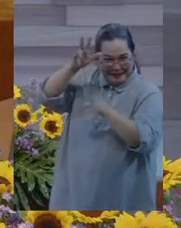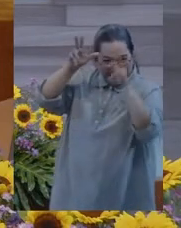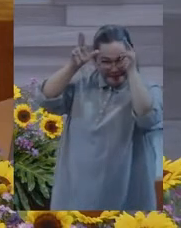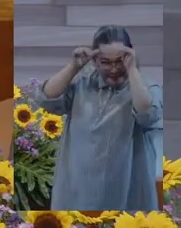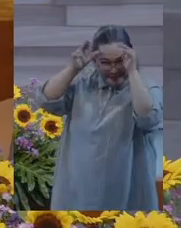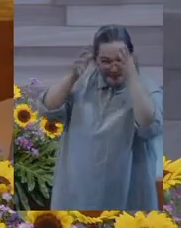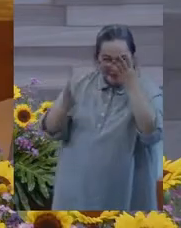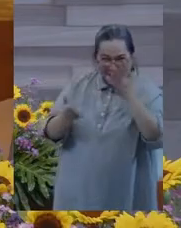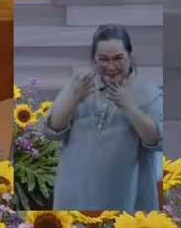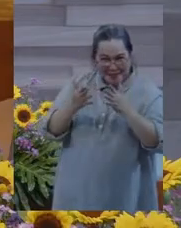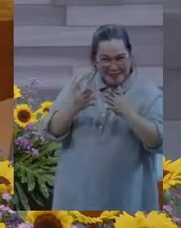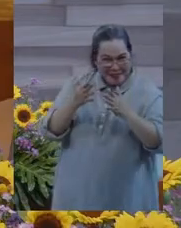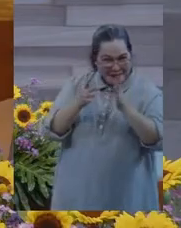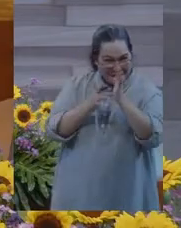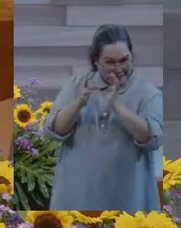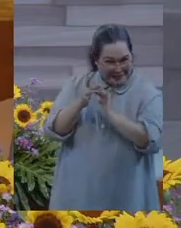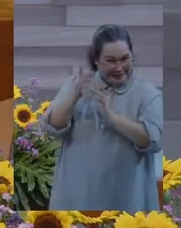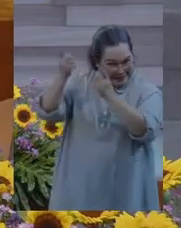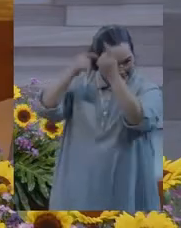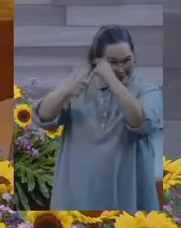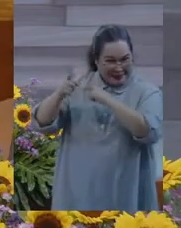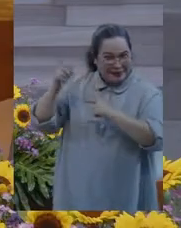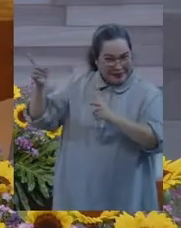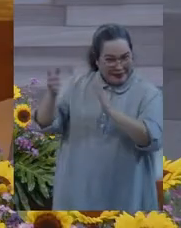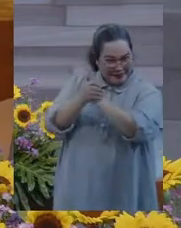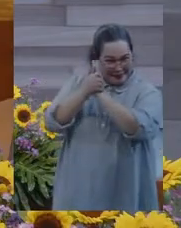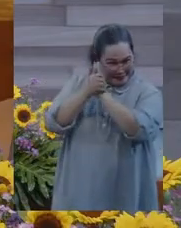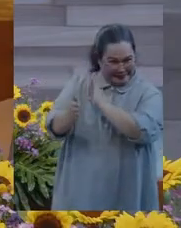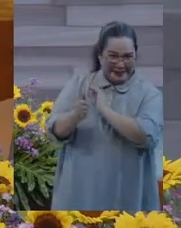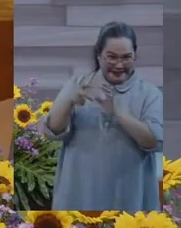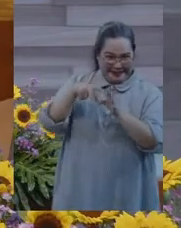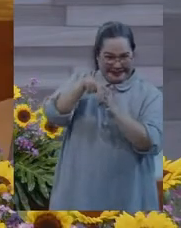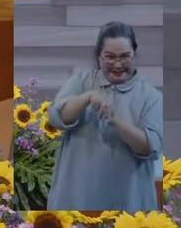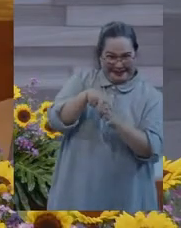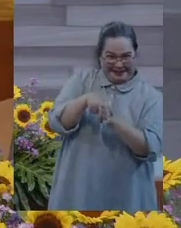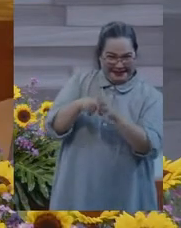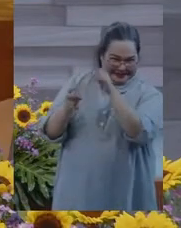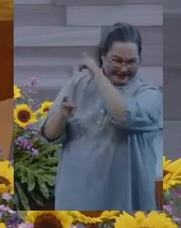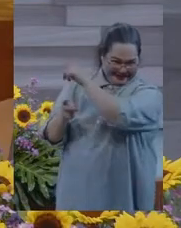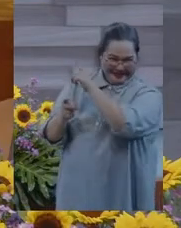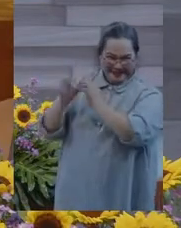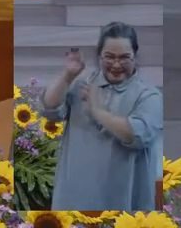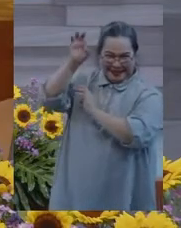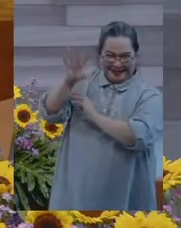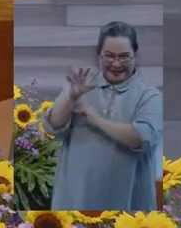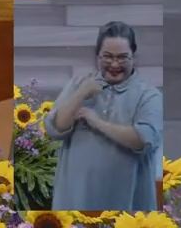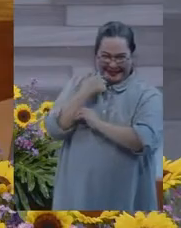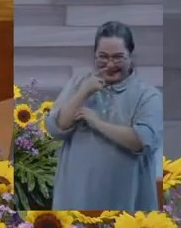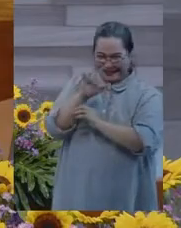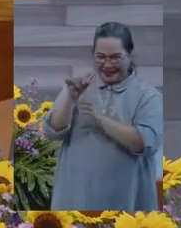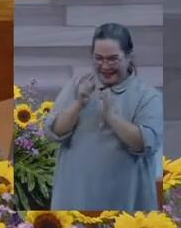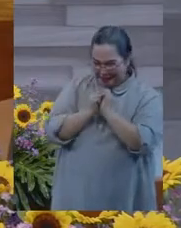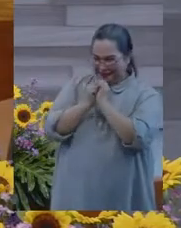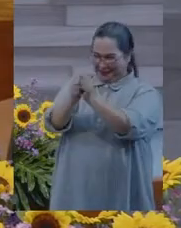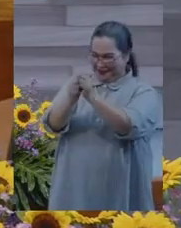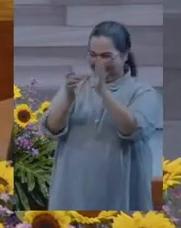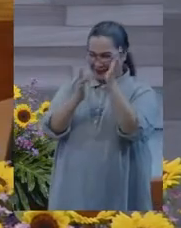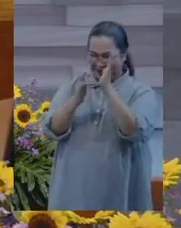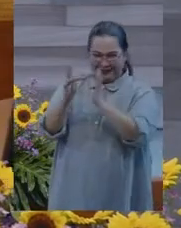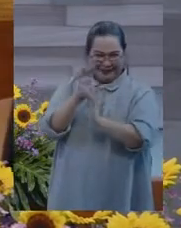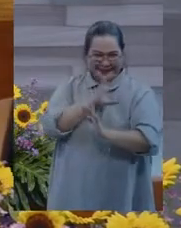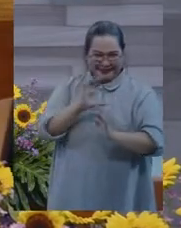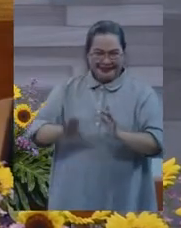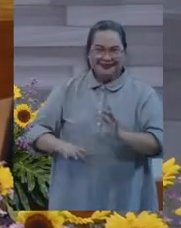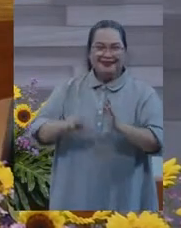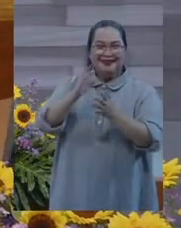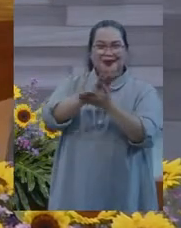Pero malamang, pagdating po ng panahon na yon, magaling na po akong mga bayo. At kasama ako ni Kristo, kasama ng kanyang